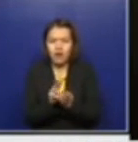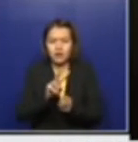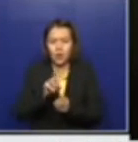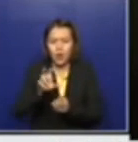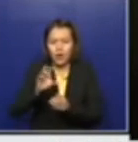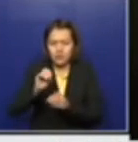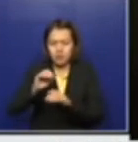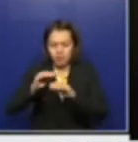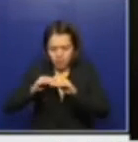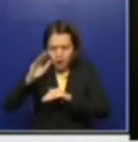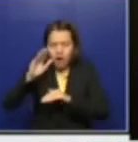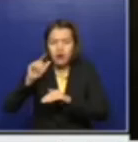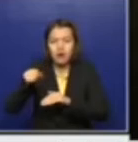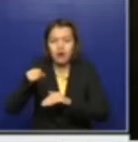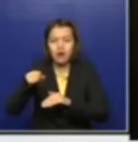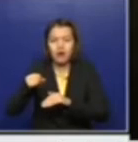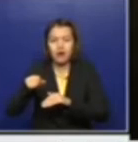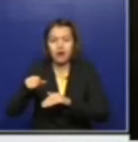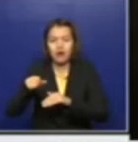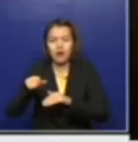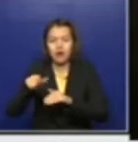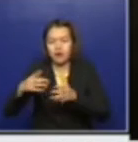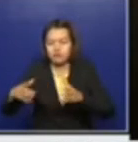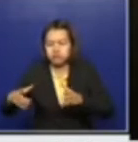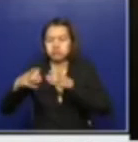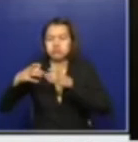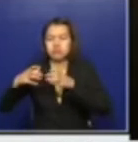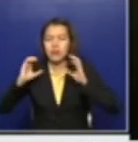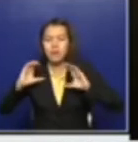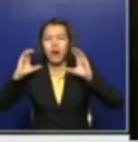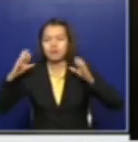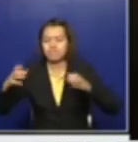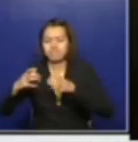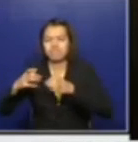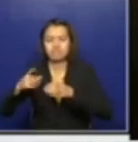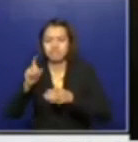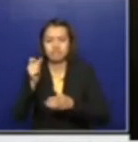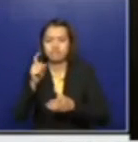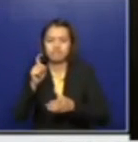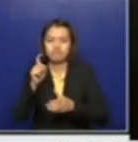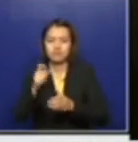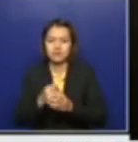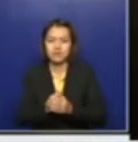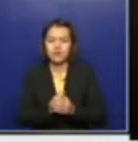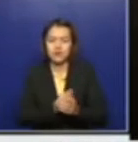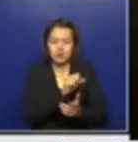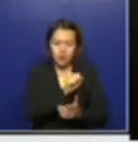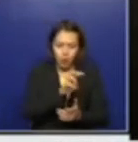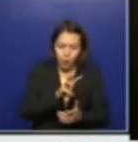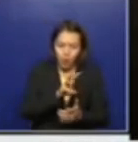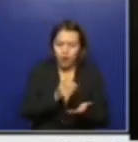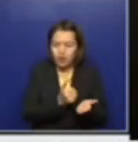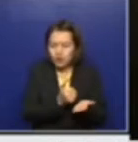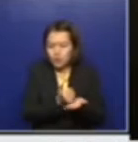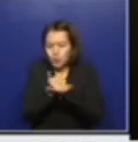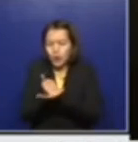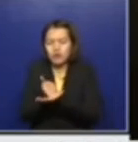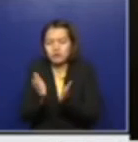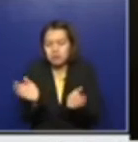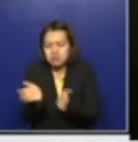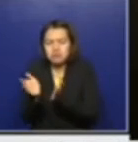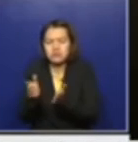เสียงเนี่ยก็ไม่สามารถจะตั้งรัฐบาลได้ถ้าไม่มีเสียงสว.เข้ามาสนับสนุนนะ